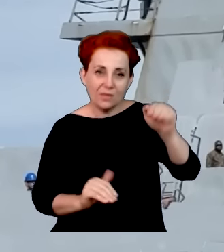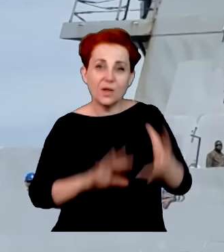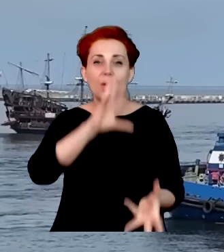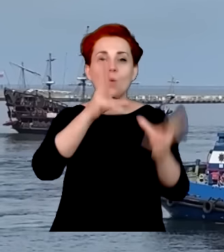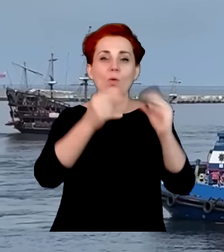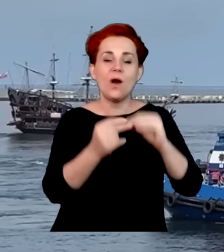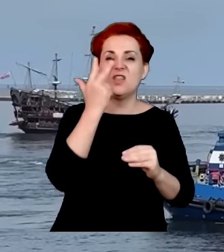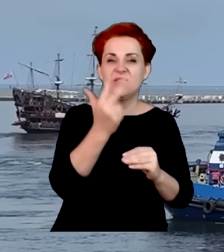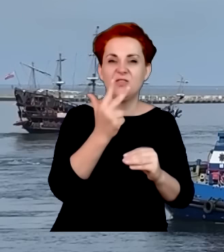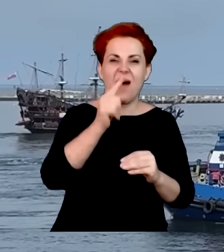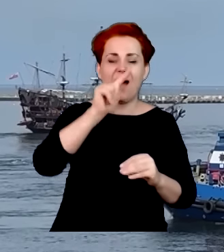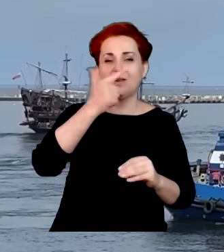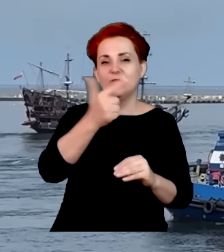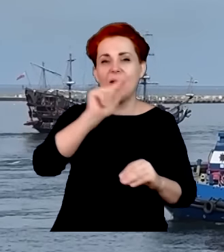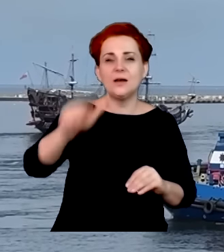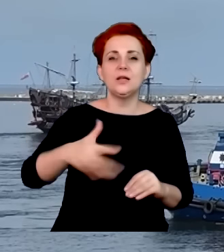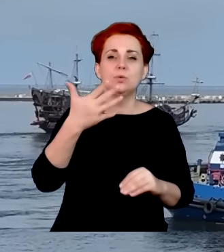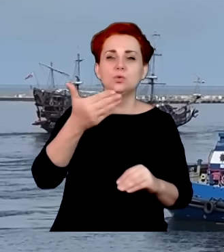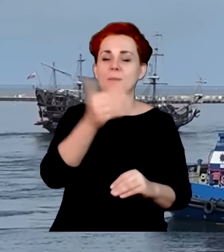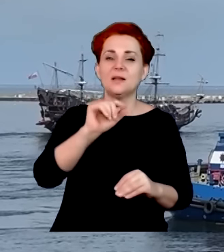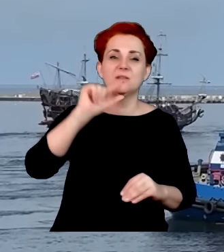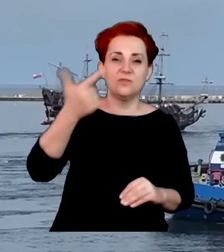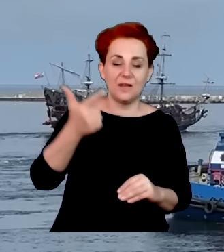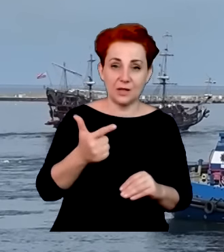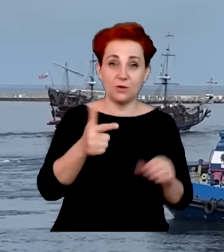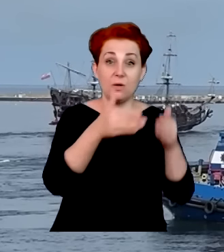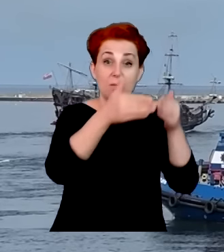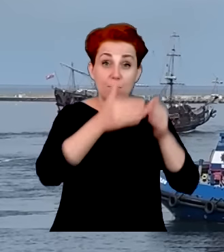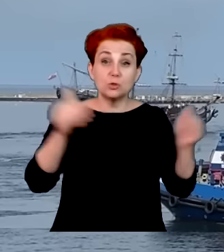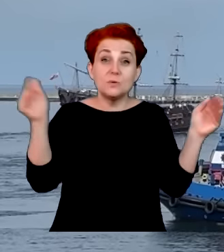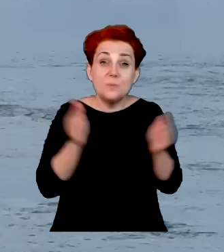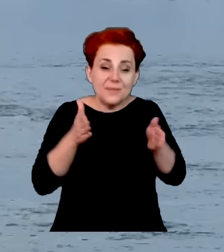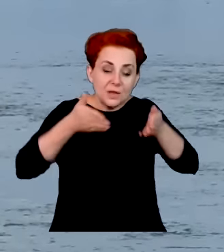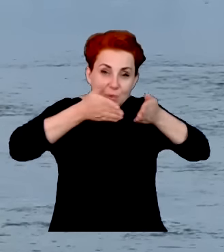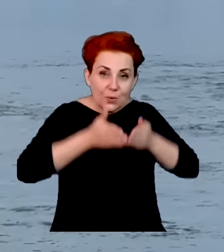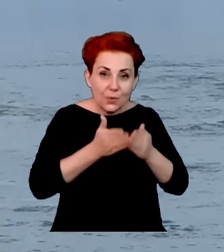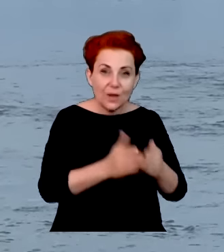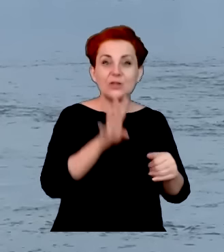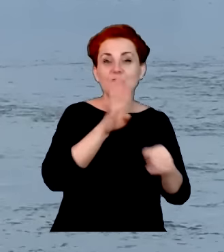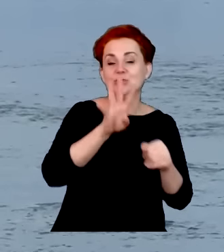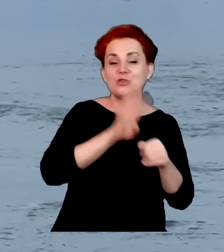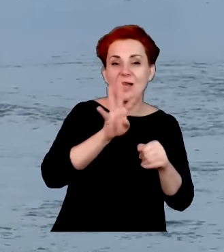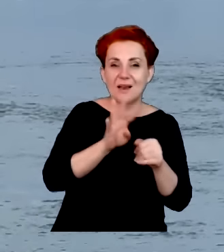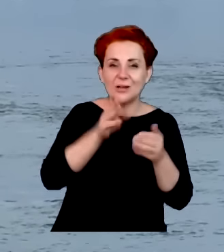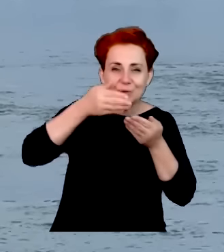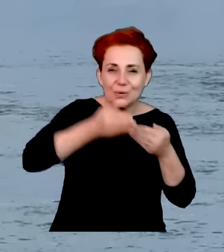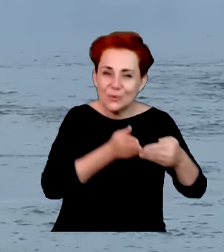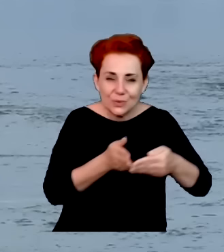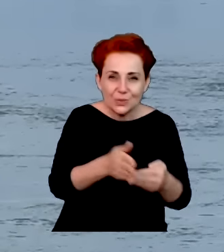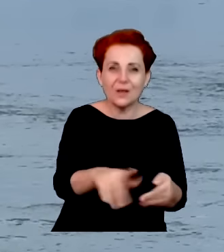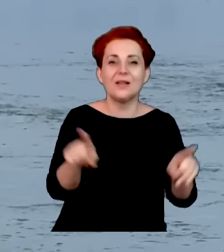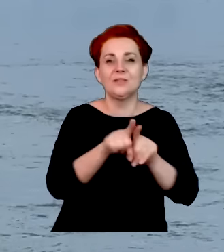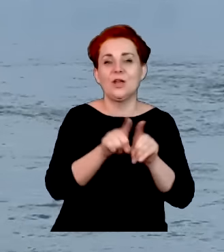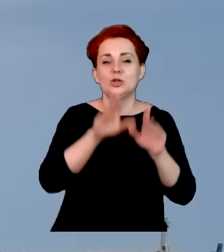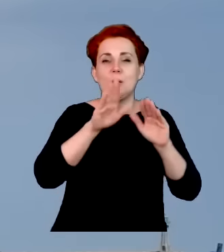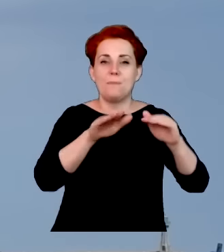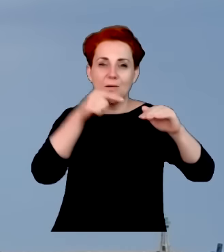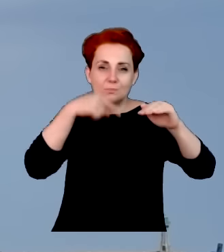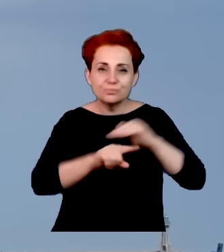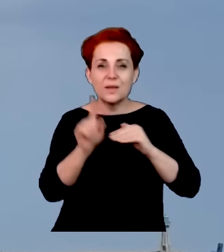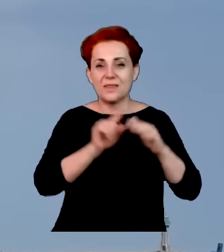metrów kwadratowych. Na jego pokładzie może znajdować się mniejszy statek desantowy, 14 transporterów pływających. Posiada też pokład lotniczy dla